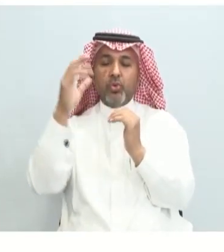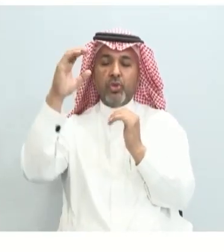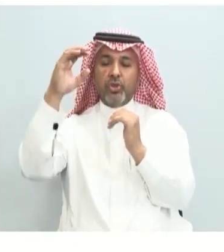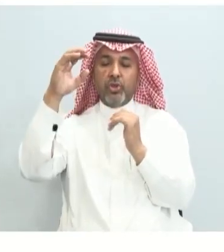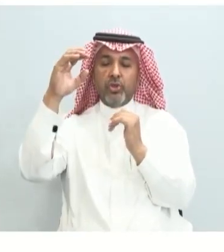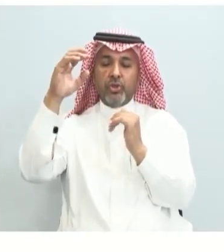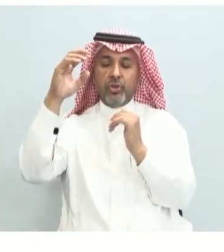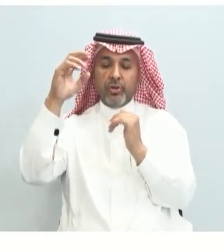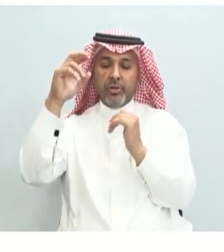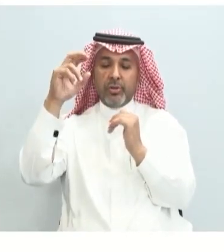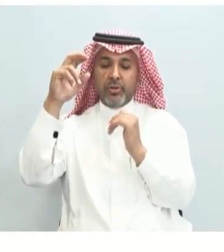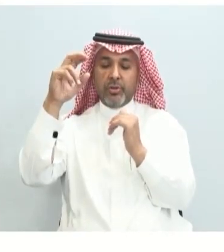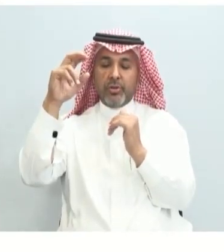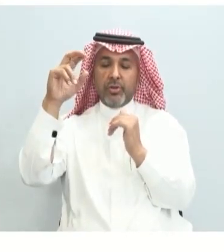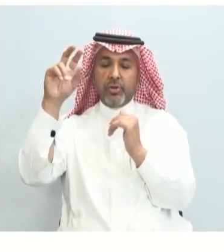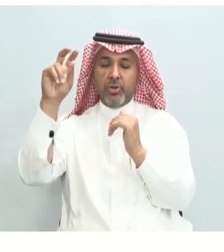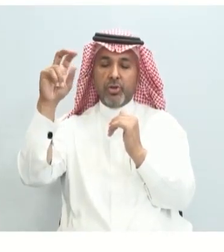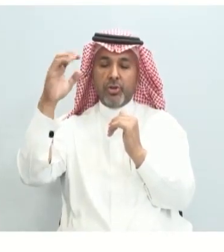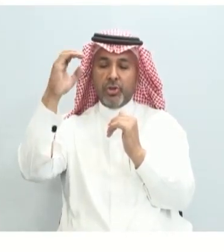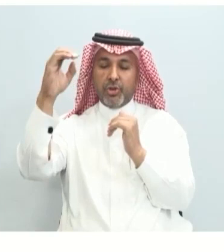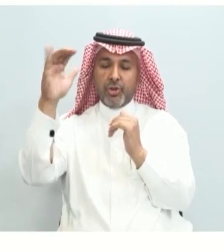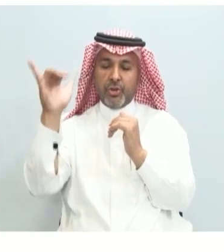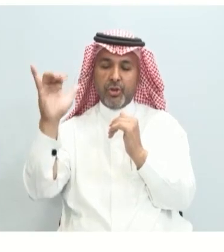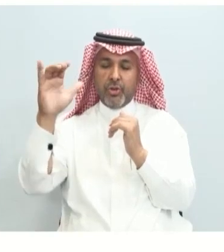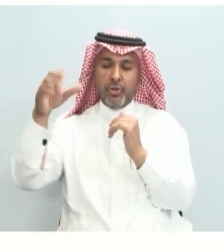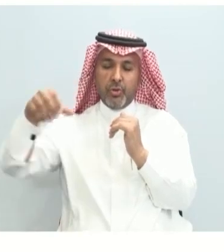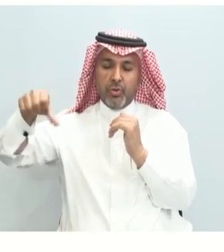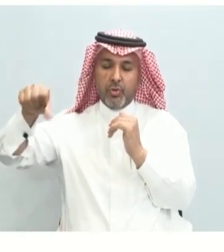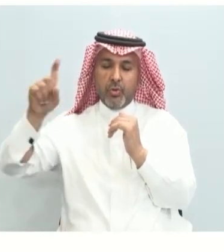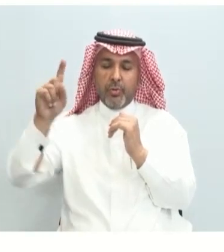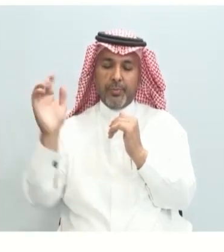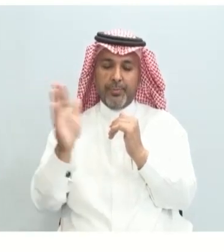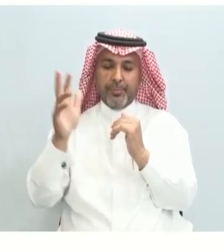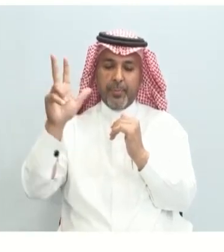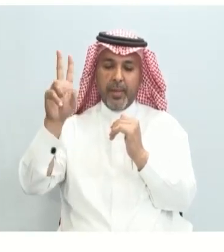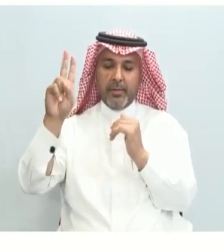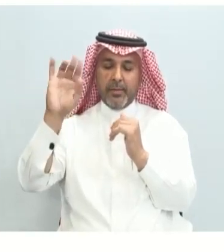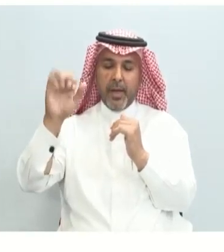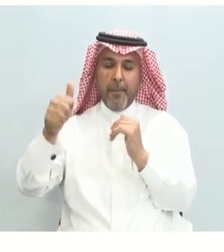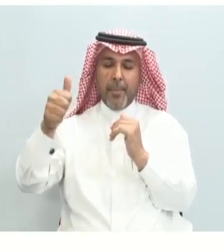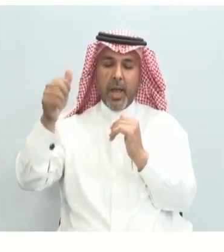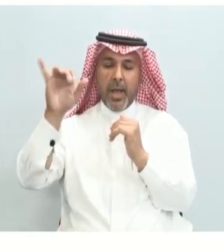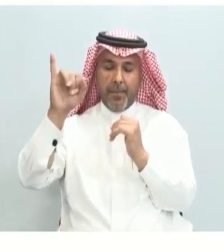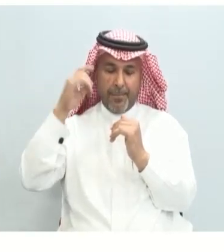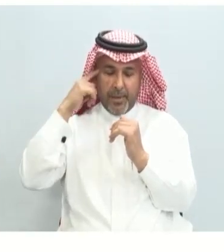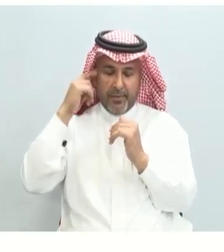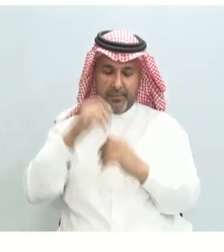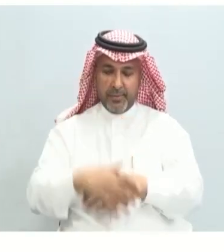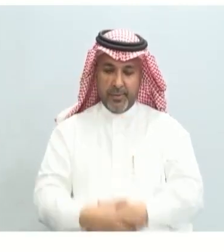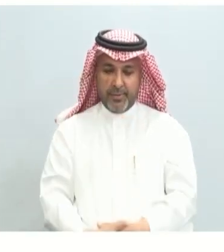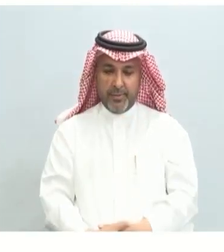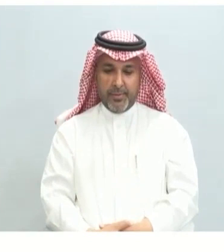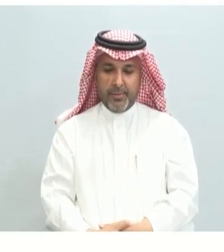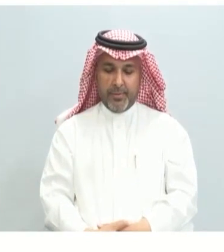واحد يعني هذه وهذه هذه كلها لها حل واحد المشكله دائما في الحاله الثانيه هذه اللي لما